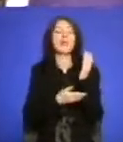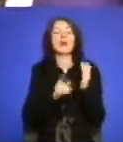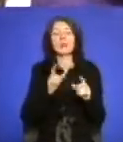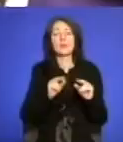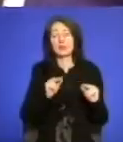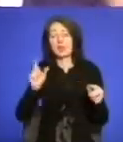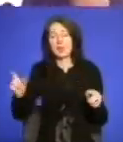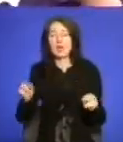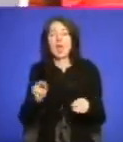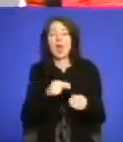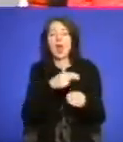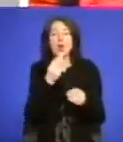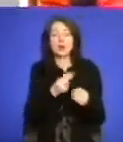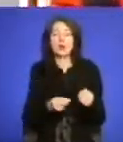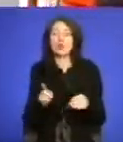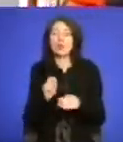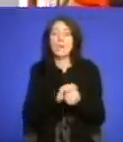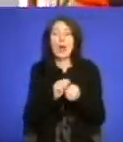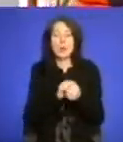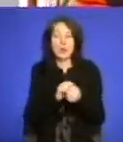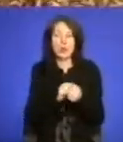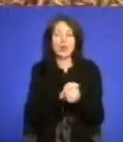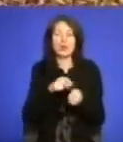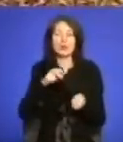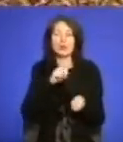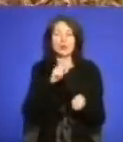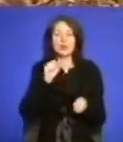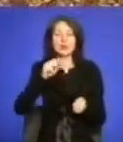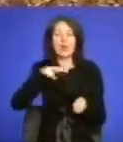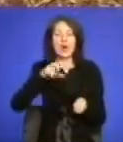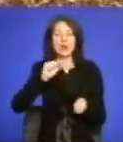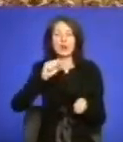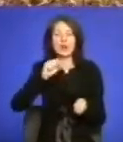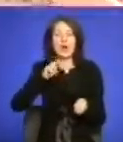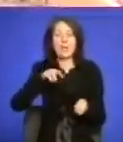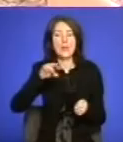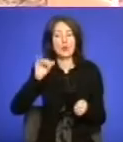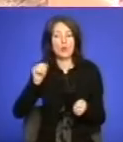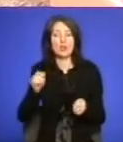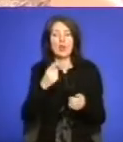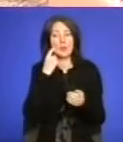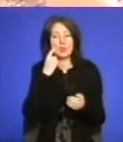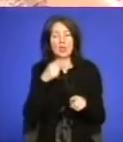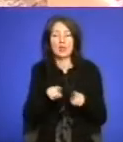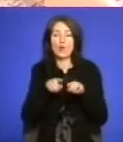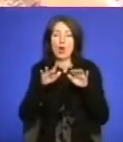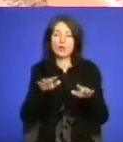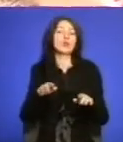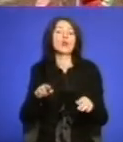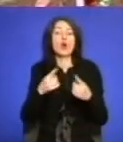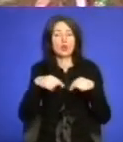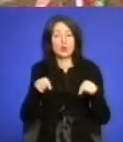заміновані писанки таку акцію організували Тернопільська міська рада спільно із загальноосвітніми закладами міста і художньою